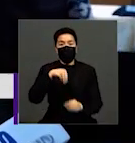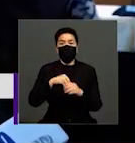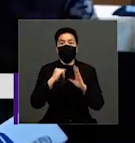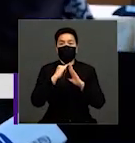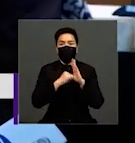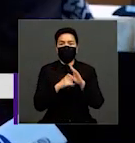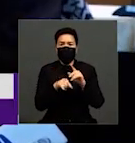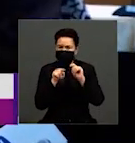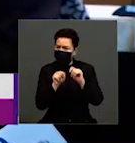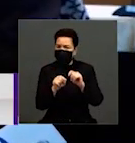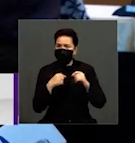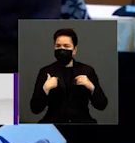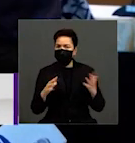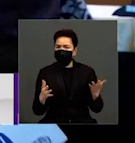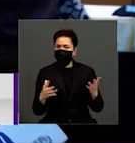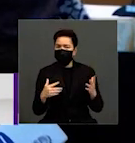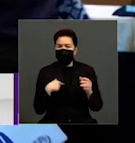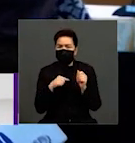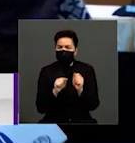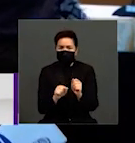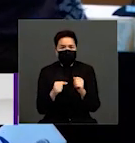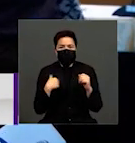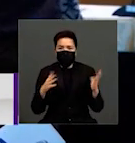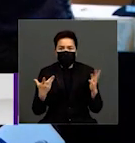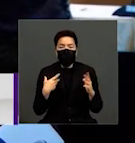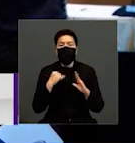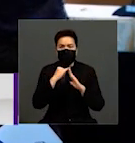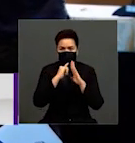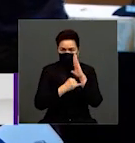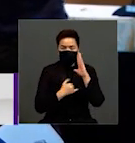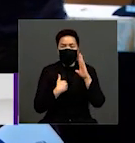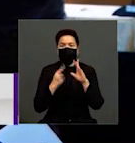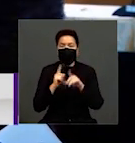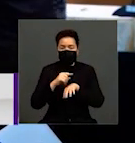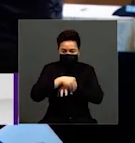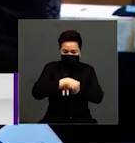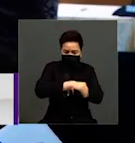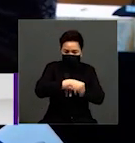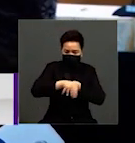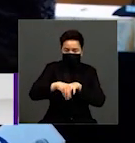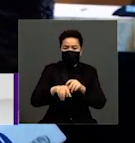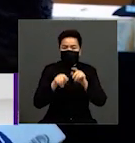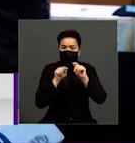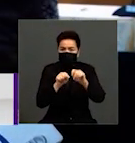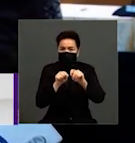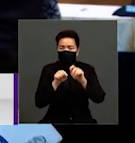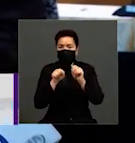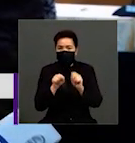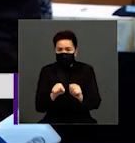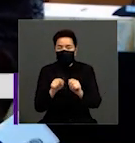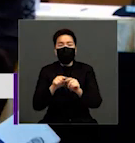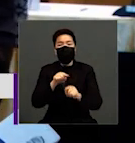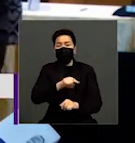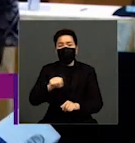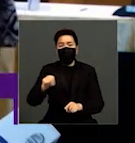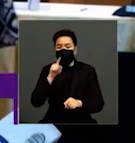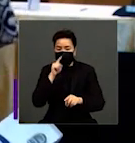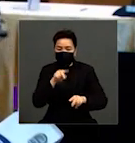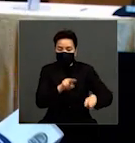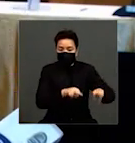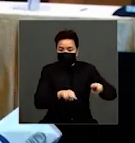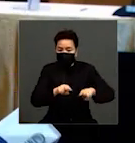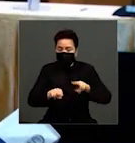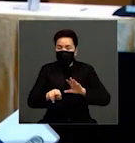กลุ่ม Facebook ของเขาก็เอาไปลงไว้วันนี้มันมีเจอทุจริตในเรื่องนี้เลยเนี่ยเพราะฉะนั้นวันนี้ช่องทางที่จะเข้าสู่ปปช.เนี่ยมันต้องกว้าง